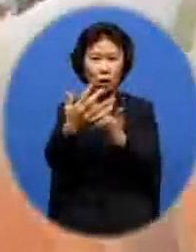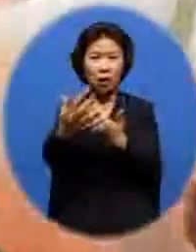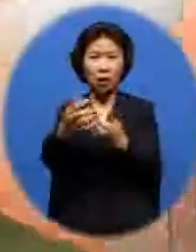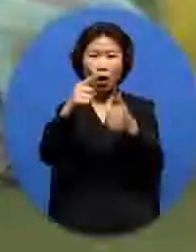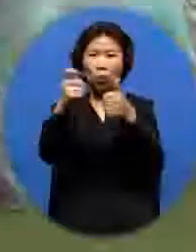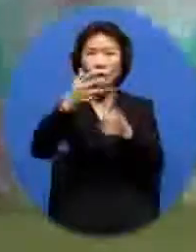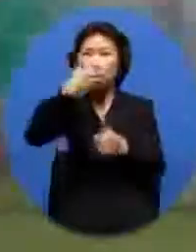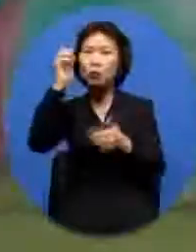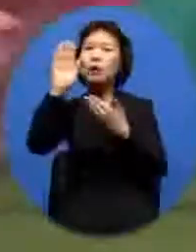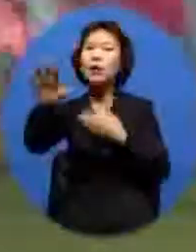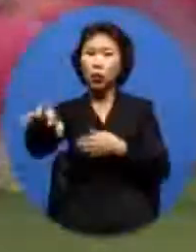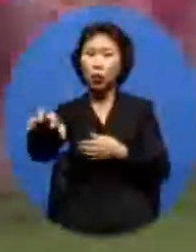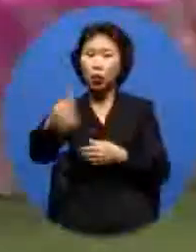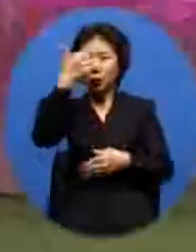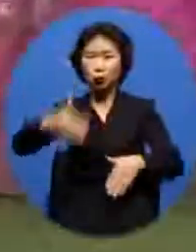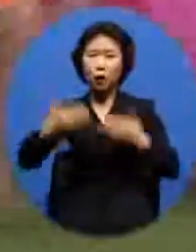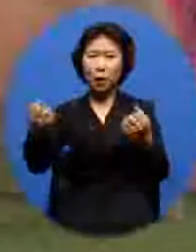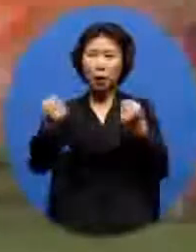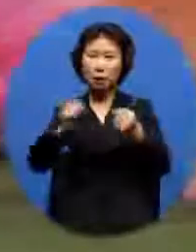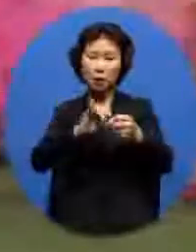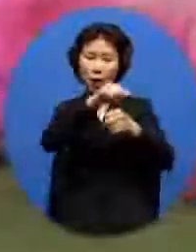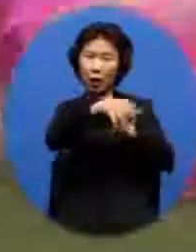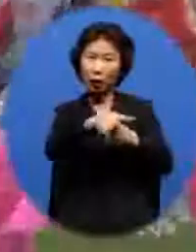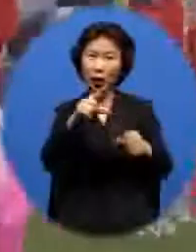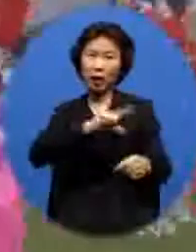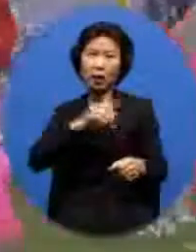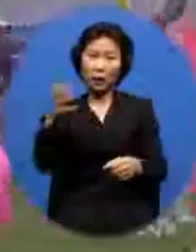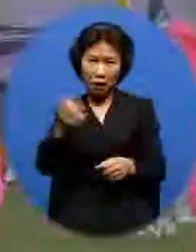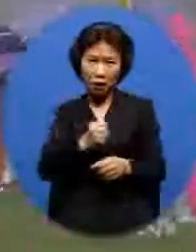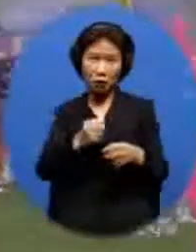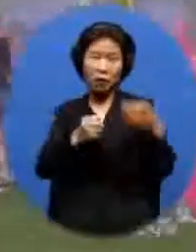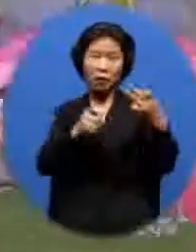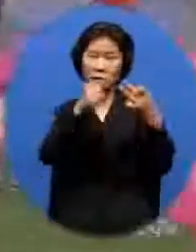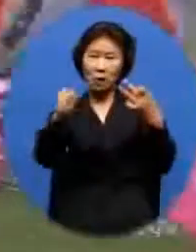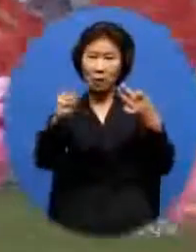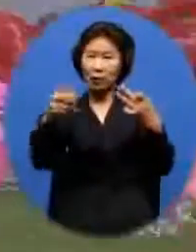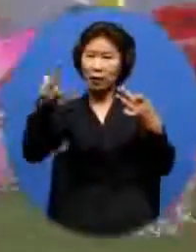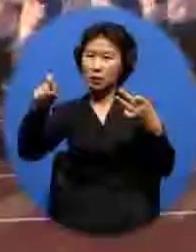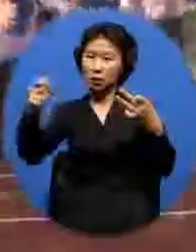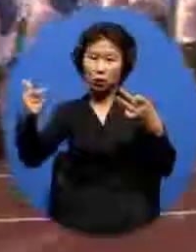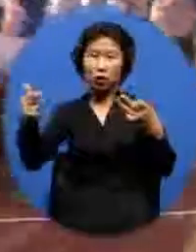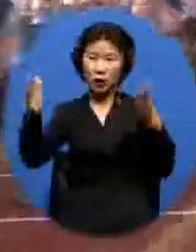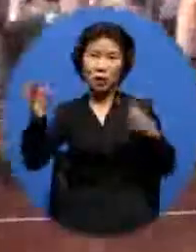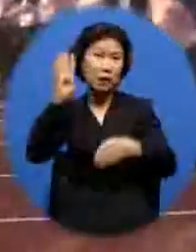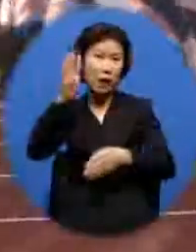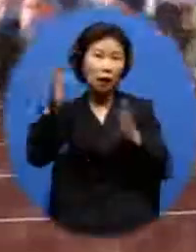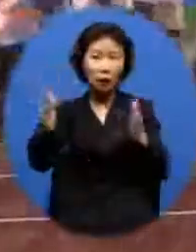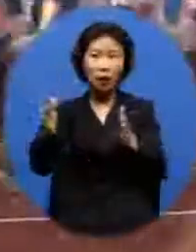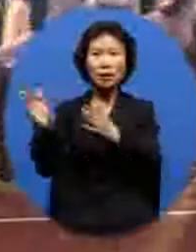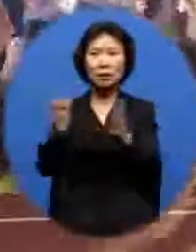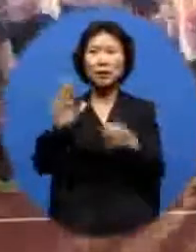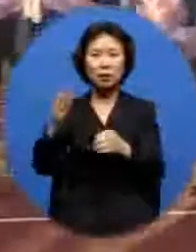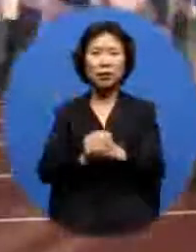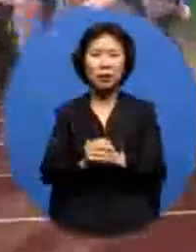미래로 충남의 힘 세계로라는 슬로건으로 13일부터 16일까지 나흘 동안 진행됩니다. 다채로운 식전